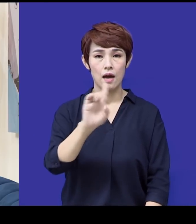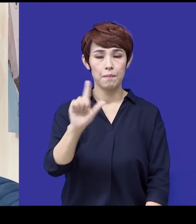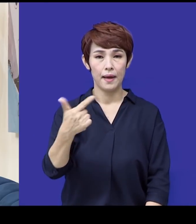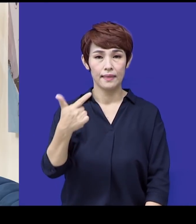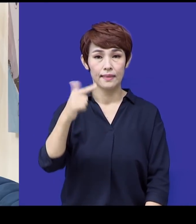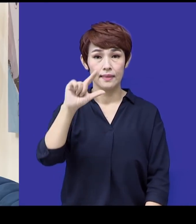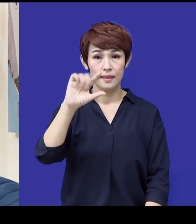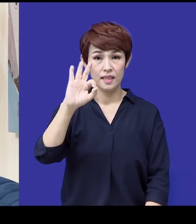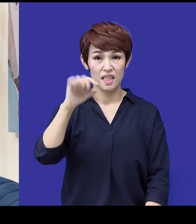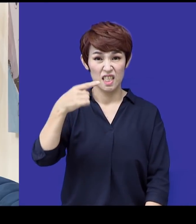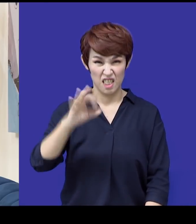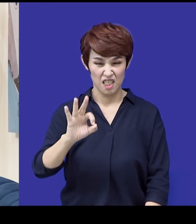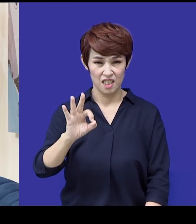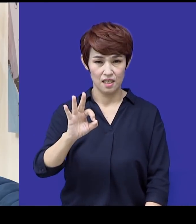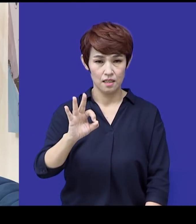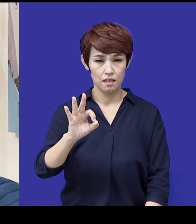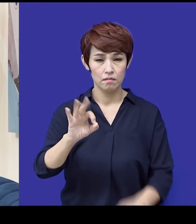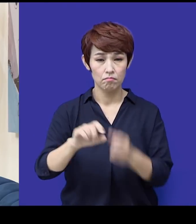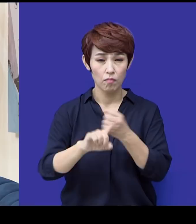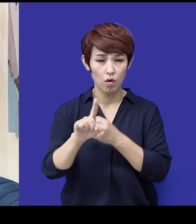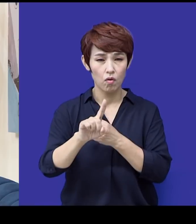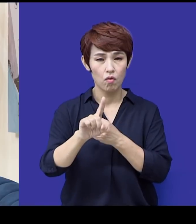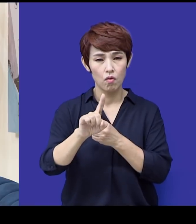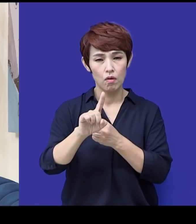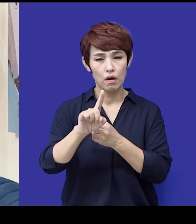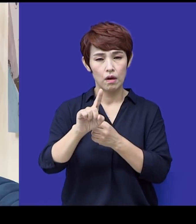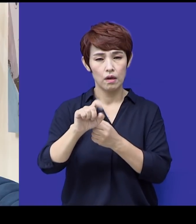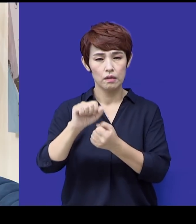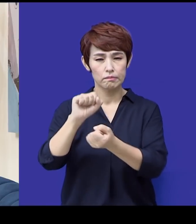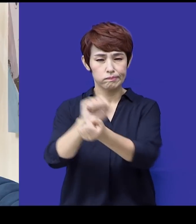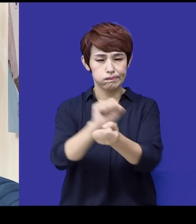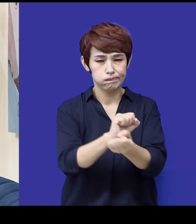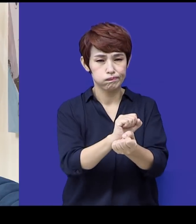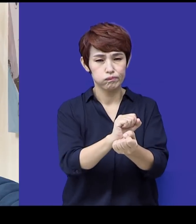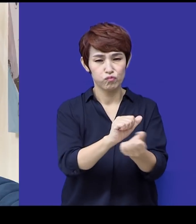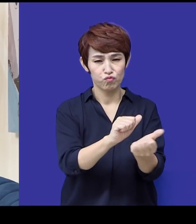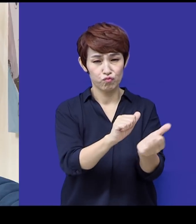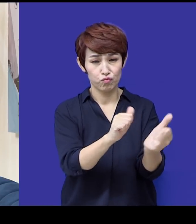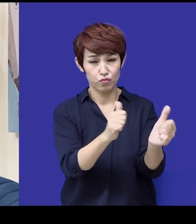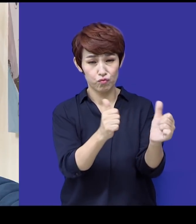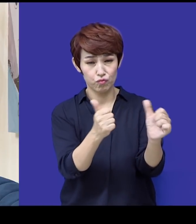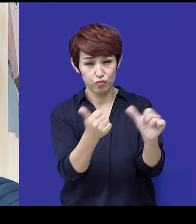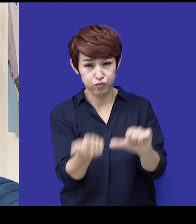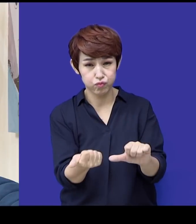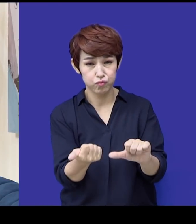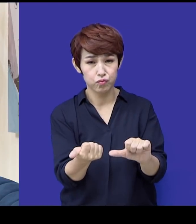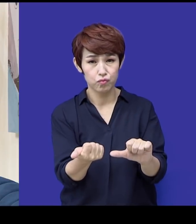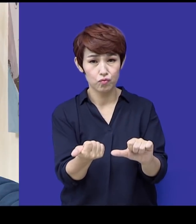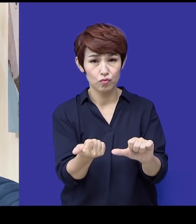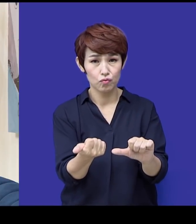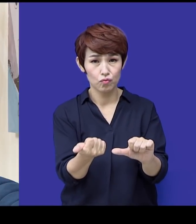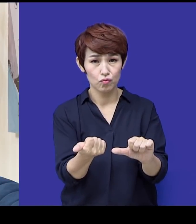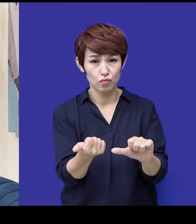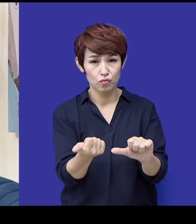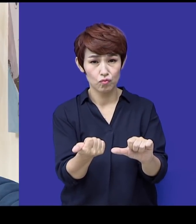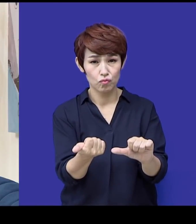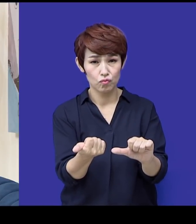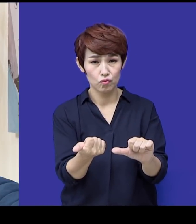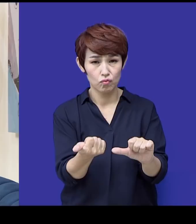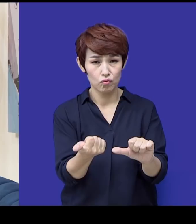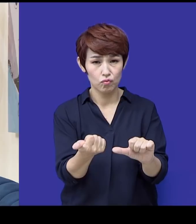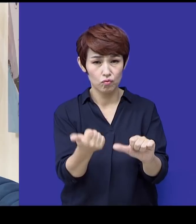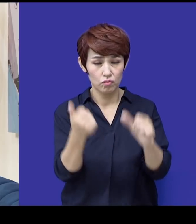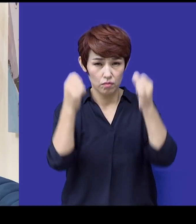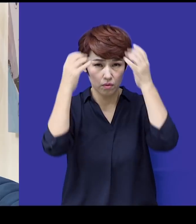건 나균이 죽으면서 이게 그 갑작스럽게 염증이 있으면서 이게 그 붓기도